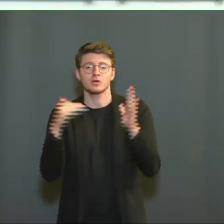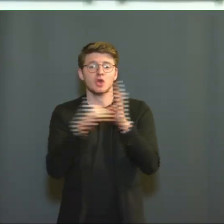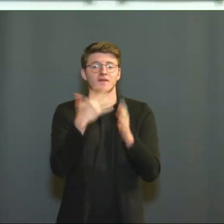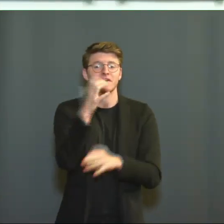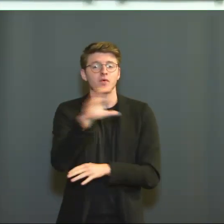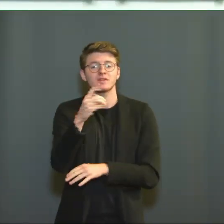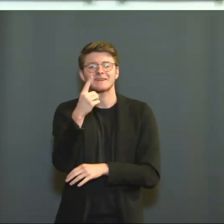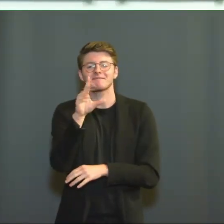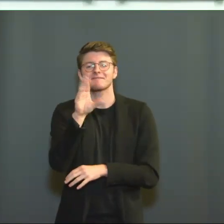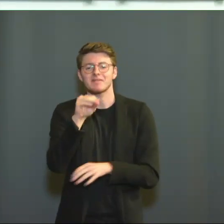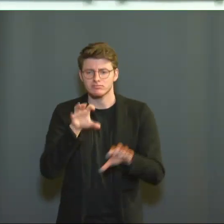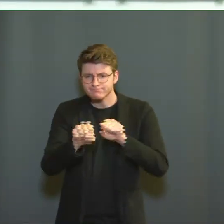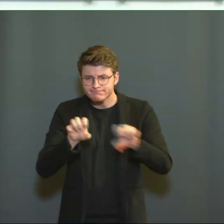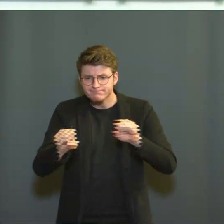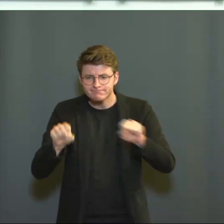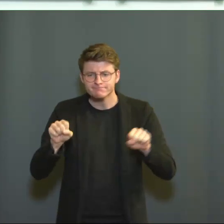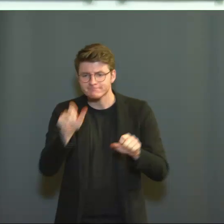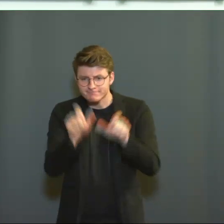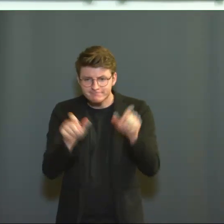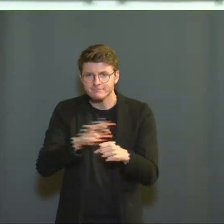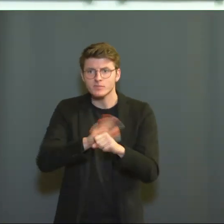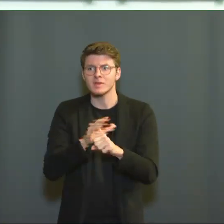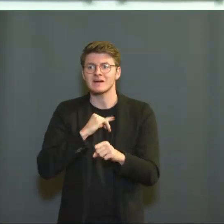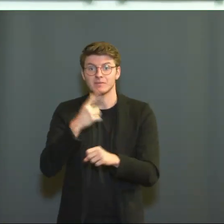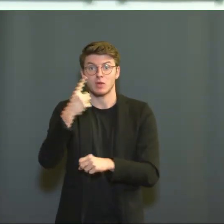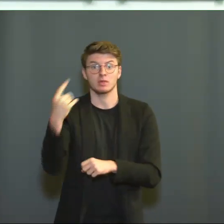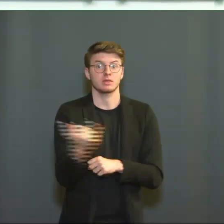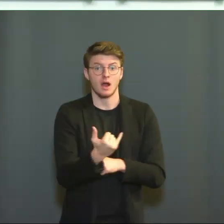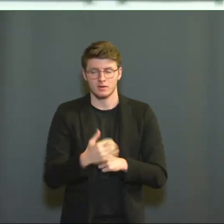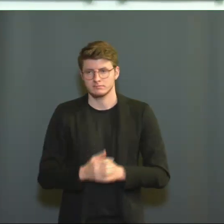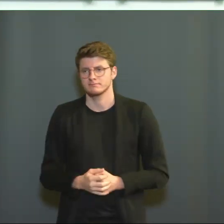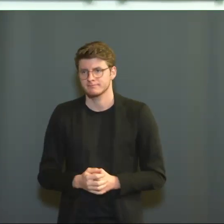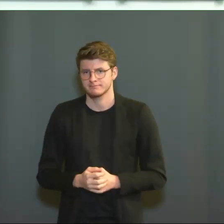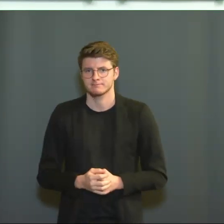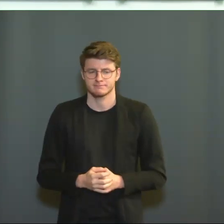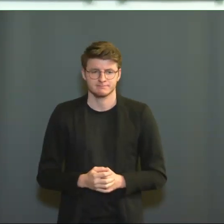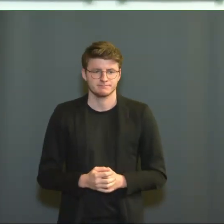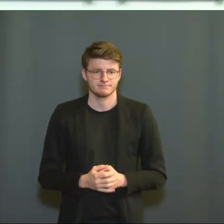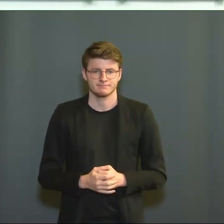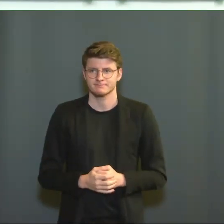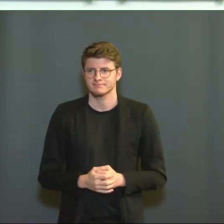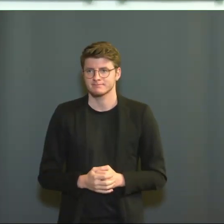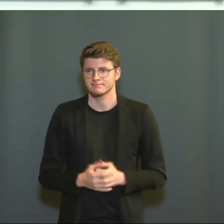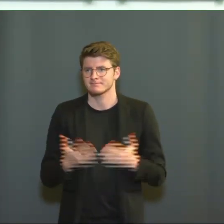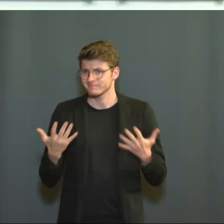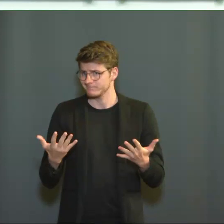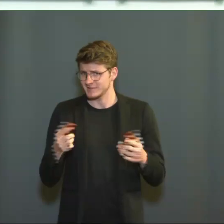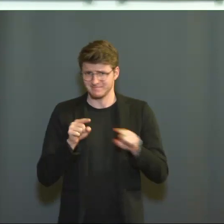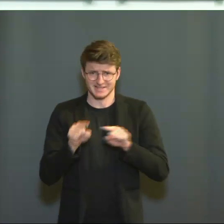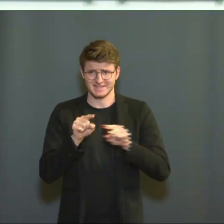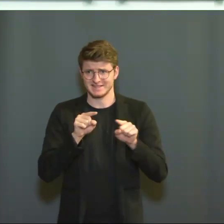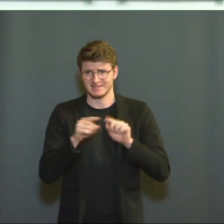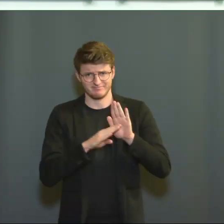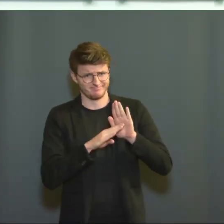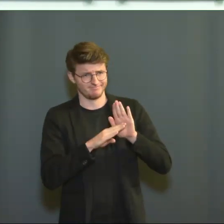1551 nieuwe gevallen per dag vastgesteld in België. Het aantal besmettingen is daarmee met een kleine